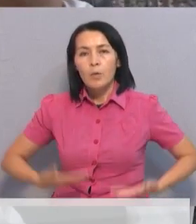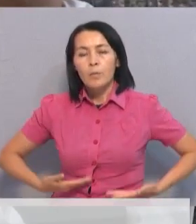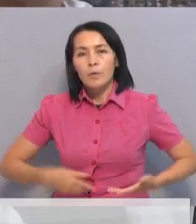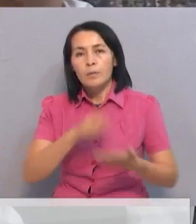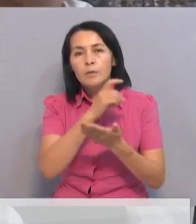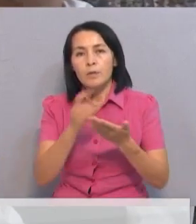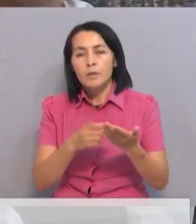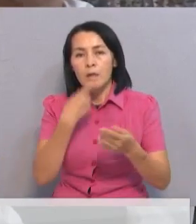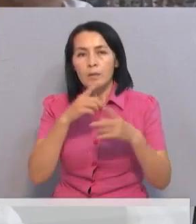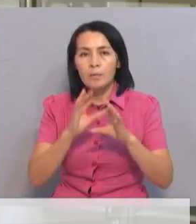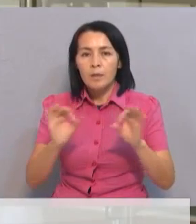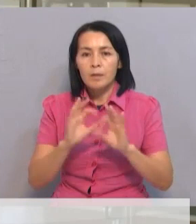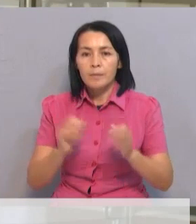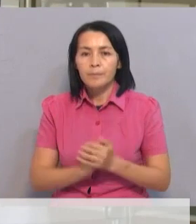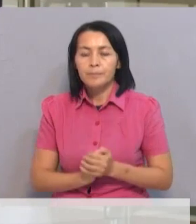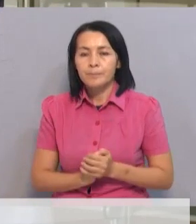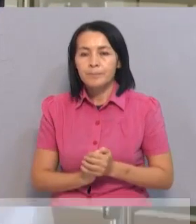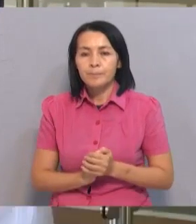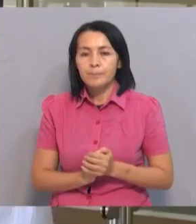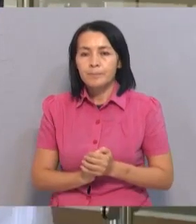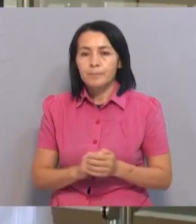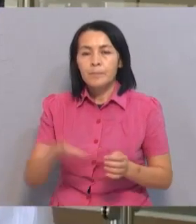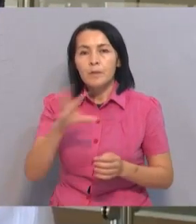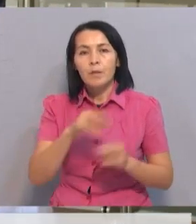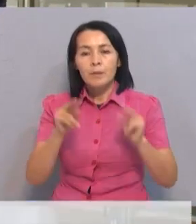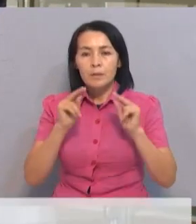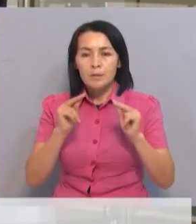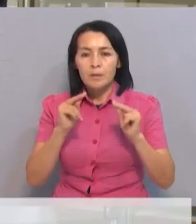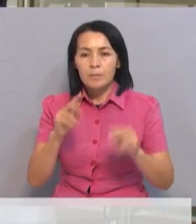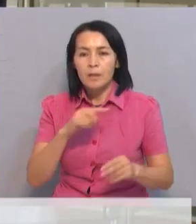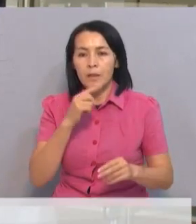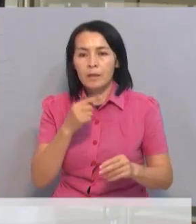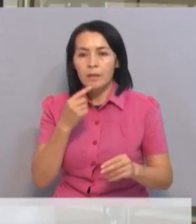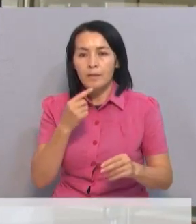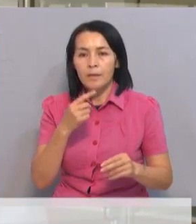жайлы айтып берді. Жалпы шынымды айтайын,